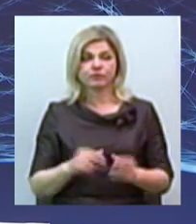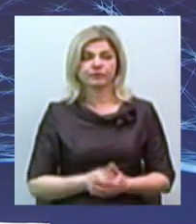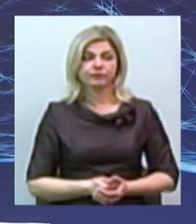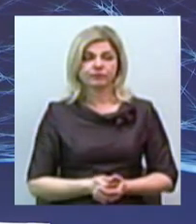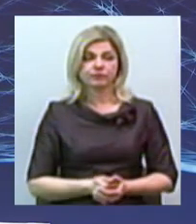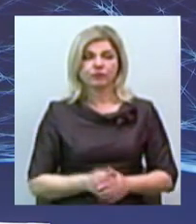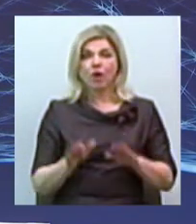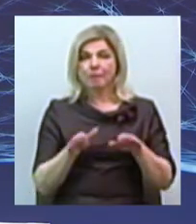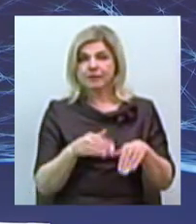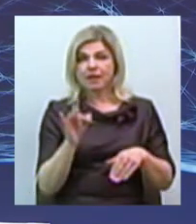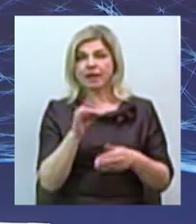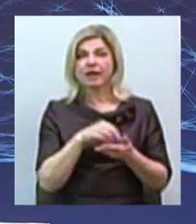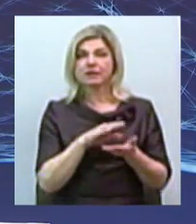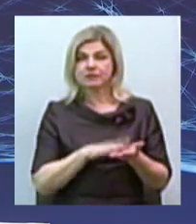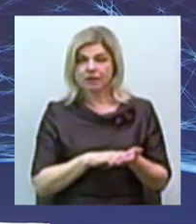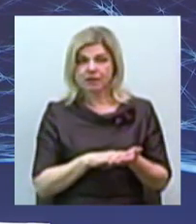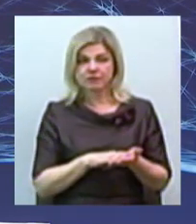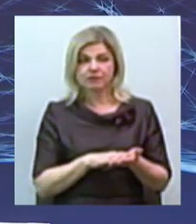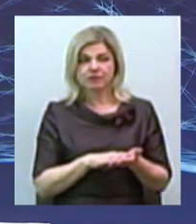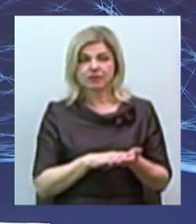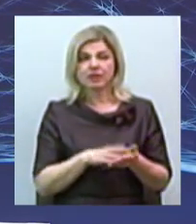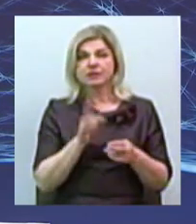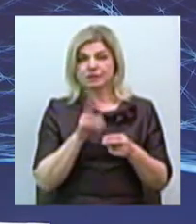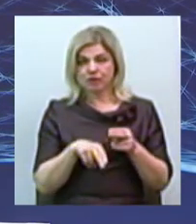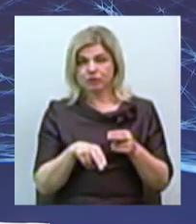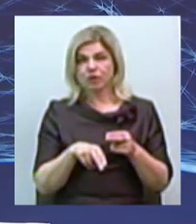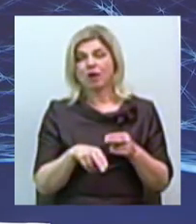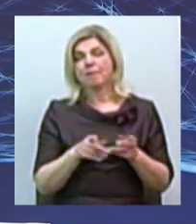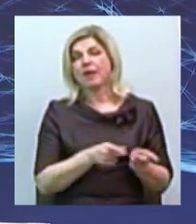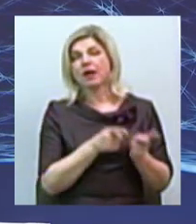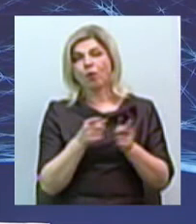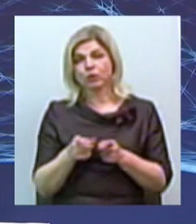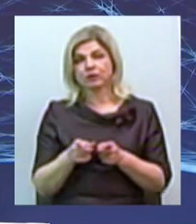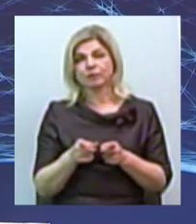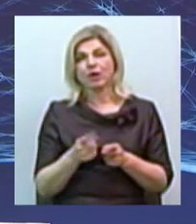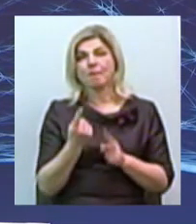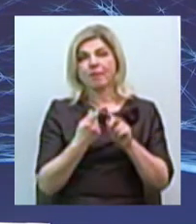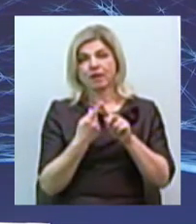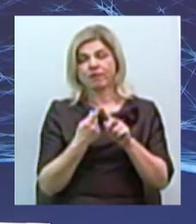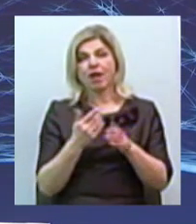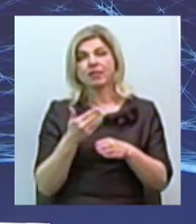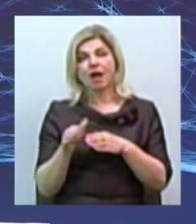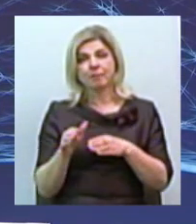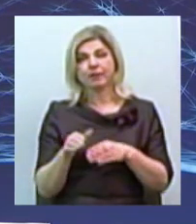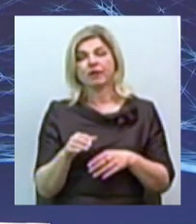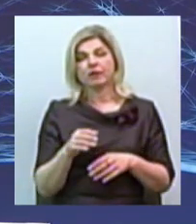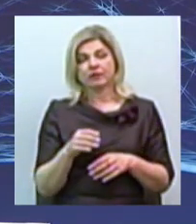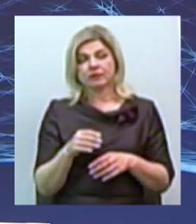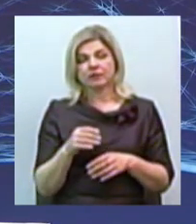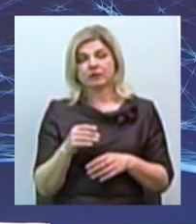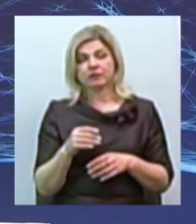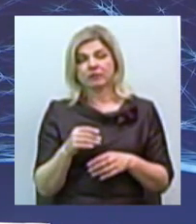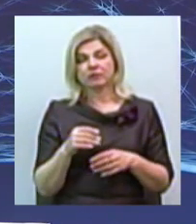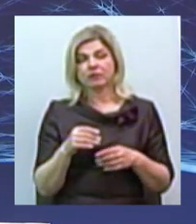наступне. Після реєстрації, яка відповідно закінчується, ми переходимо до першого етапу, це етапу